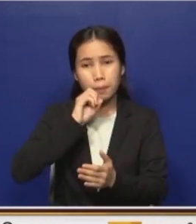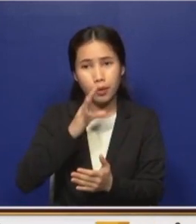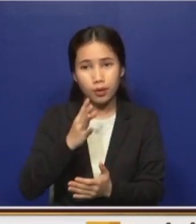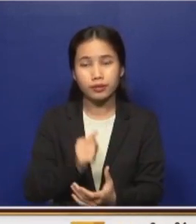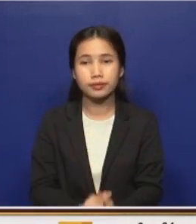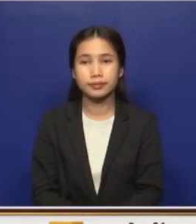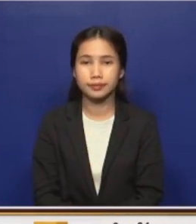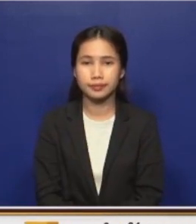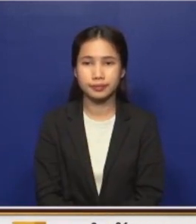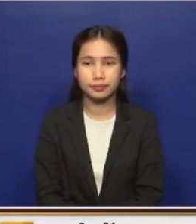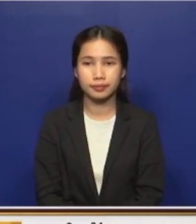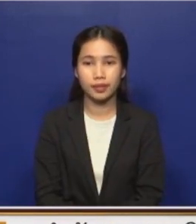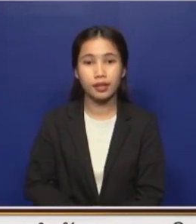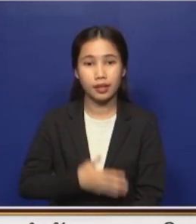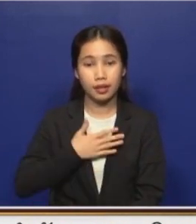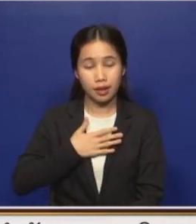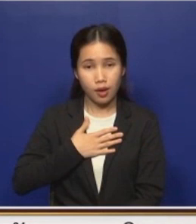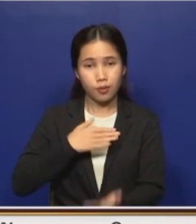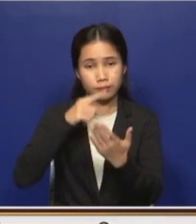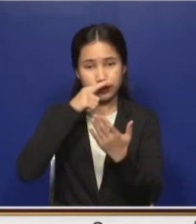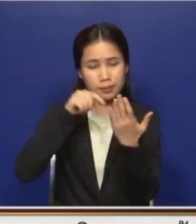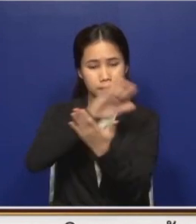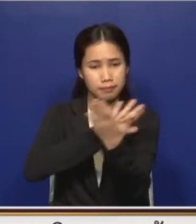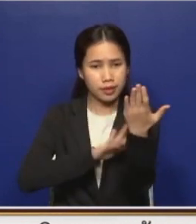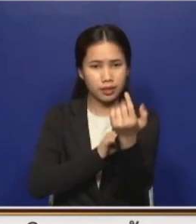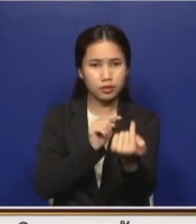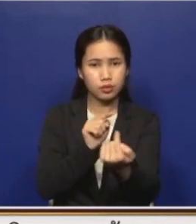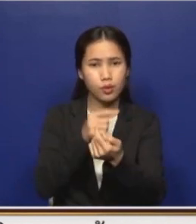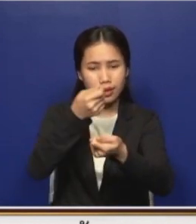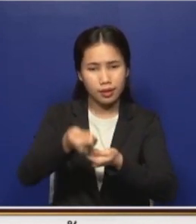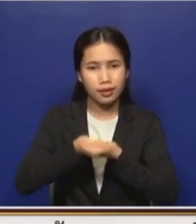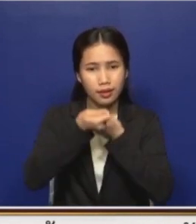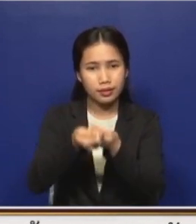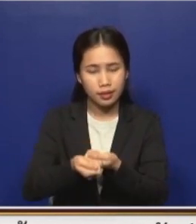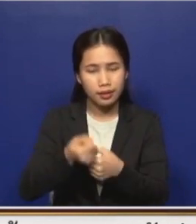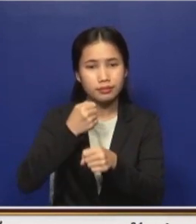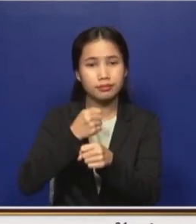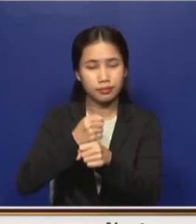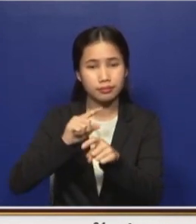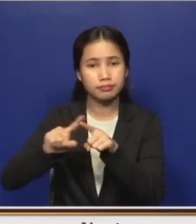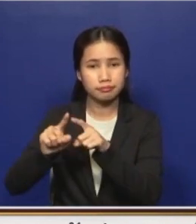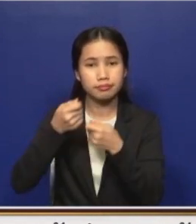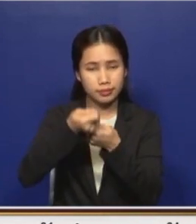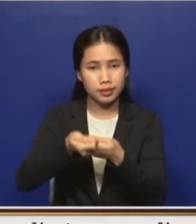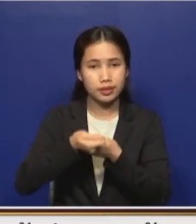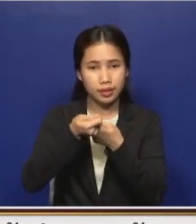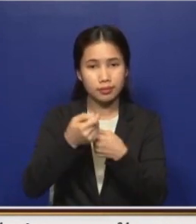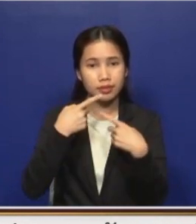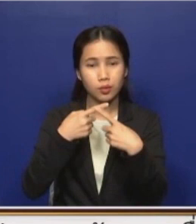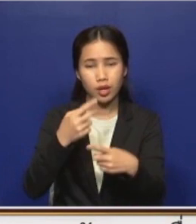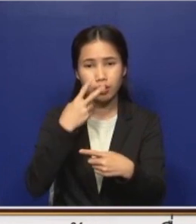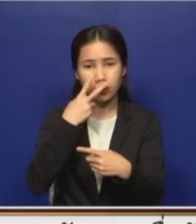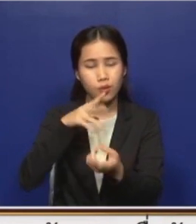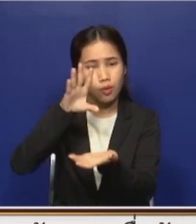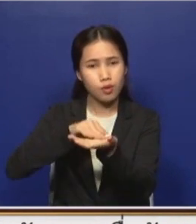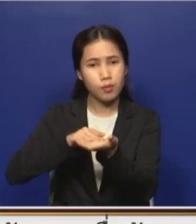าชาติท่านจะรู้สึกสลดใจฮะพ่อแม่พี่น้องชาวเกษตรกรชาวไร่ชาวนาชาวสวนฟังการอภิปรายท่อนนี้ให้ดีๆนะฮ